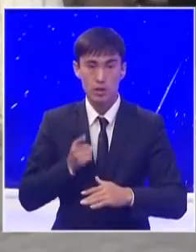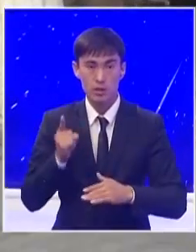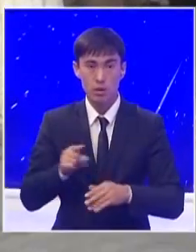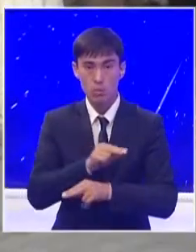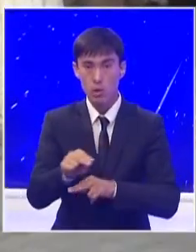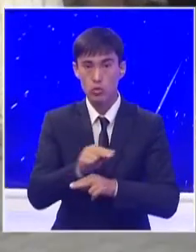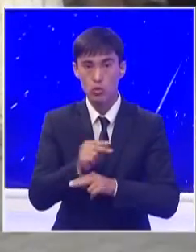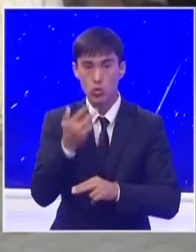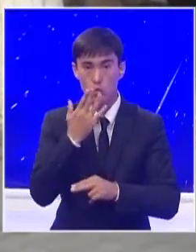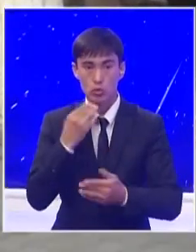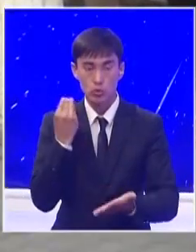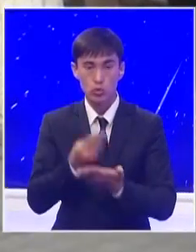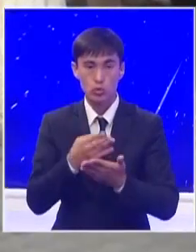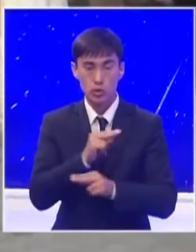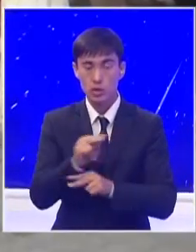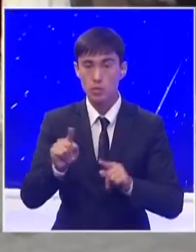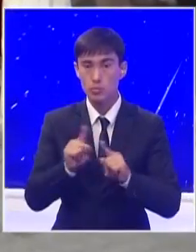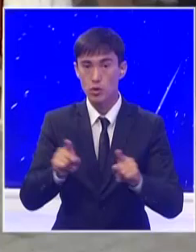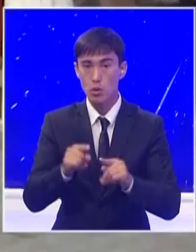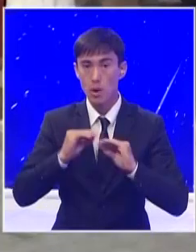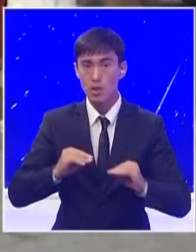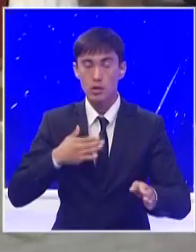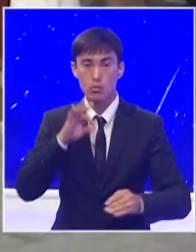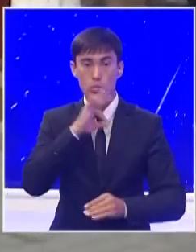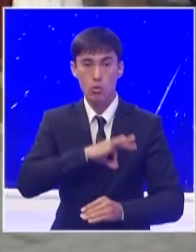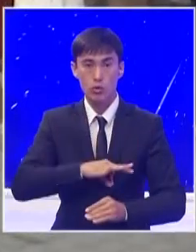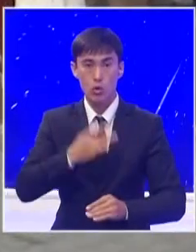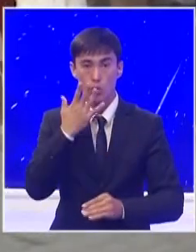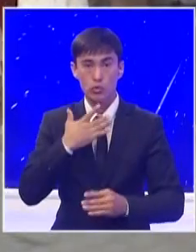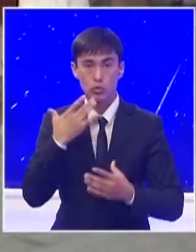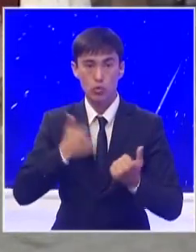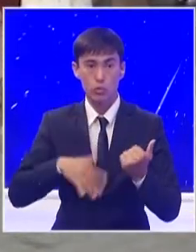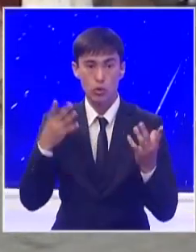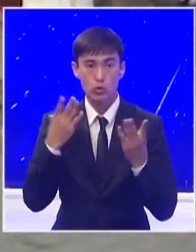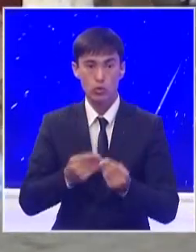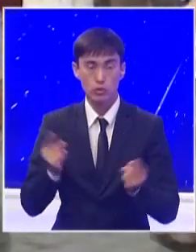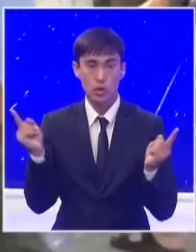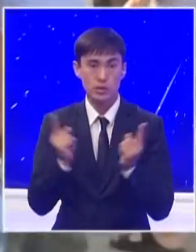бүгінгі ұлттық құндылықтарымызды дәріптеу, балалардың бойына мына ұлттық домбыра күні қарсаңында